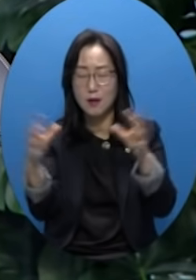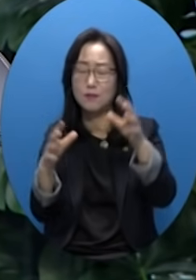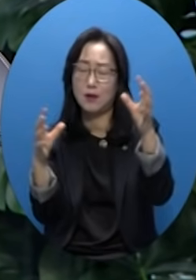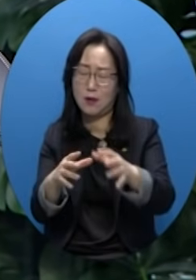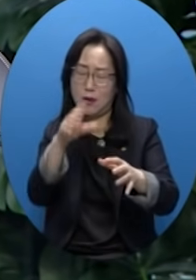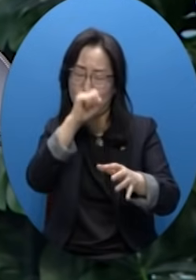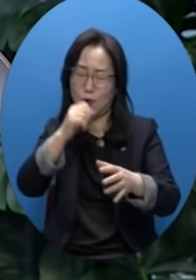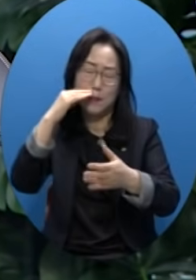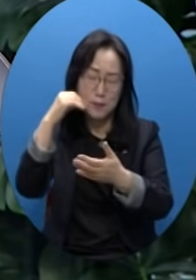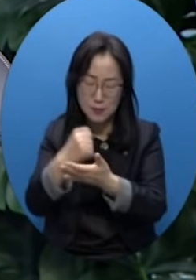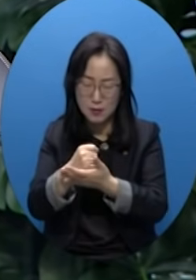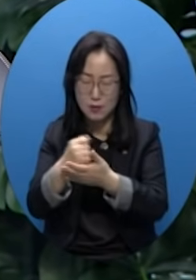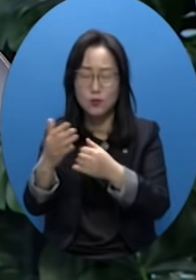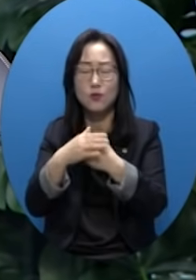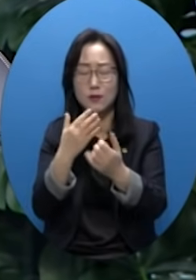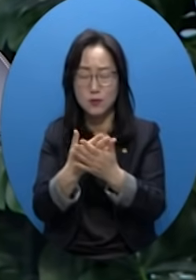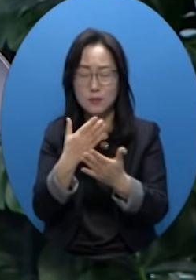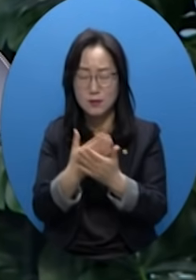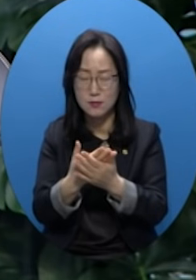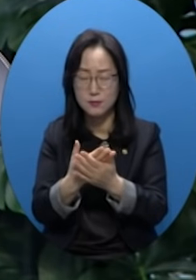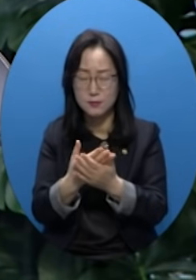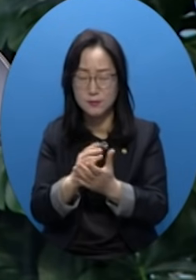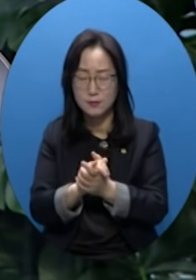이루어지게 하여 주시옵소서